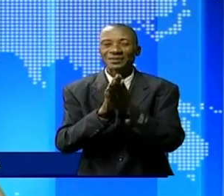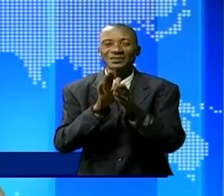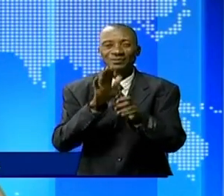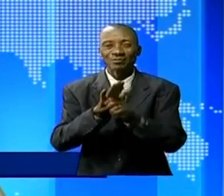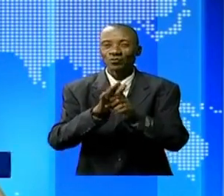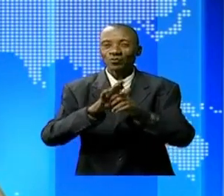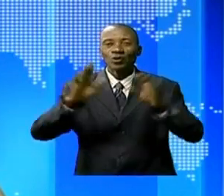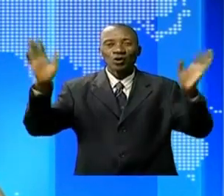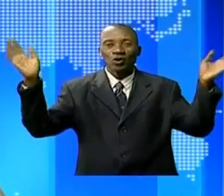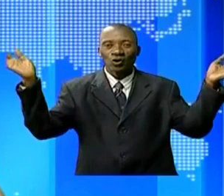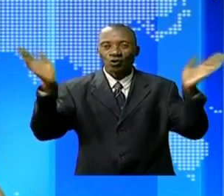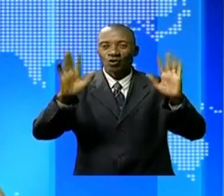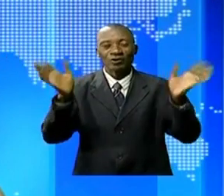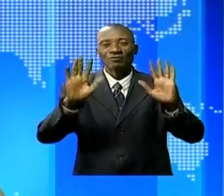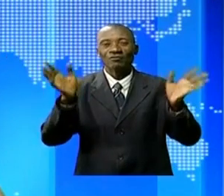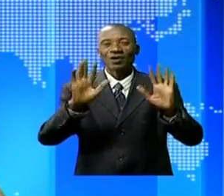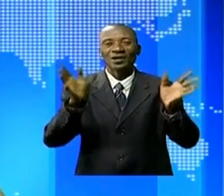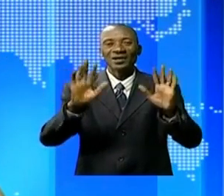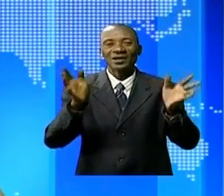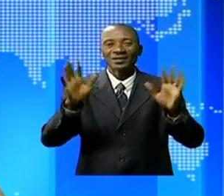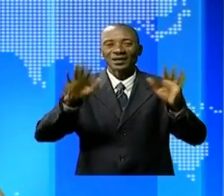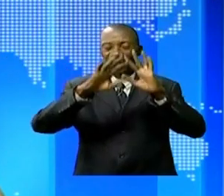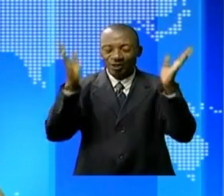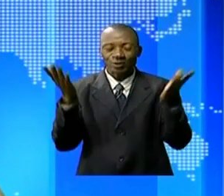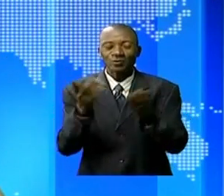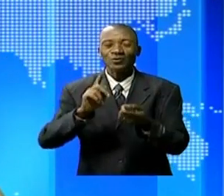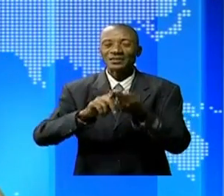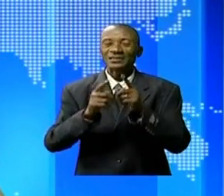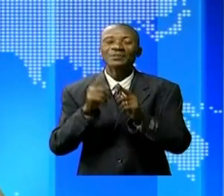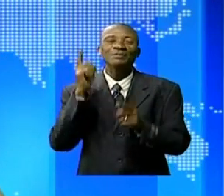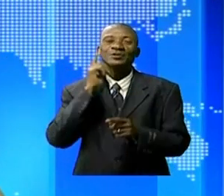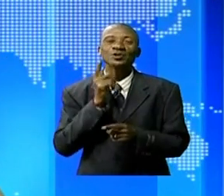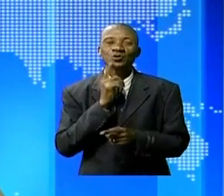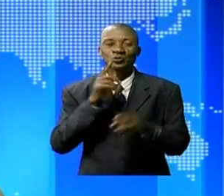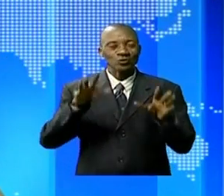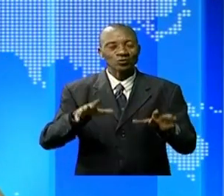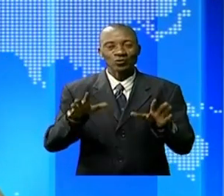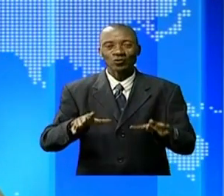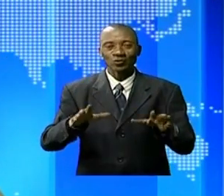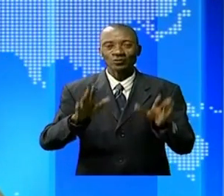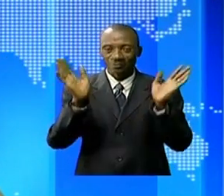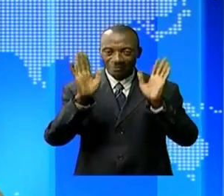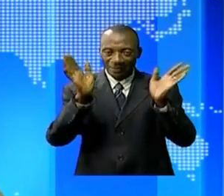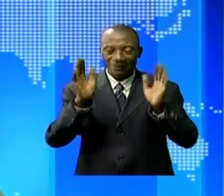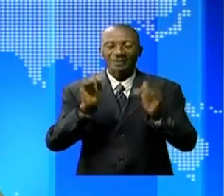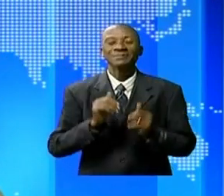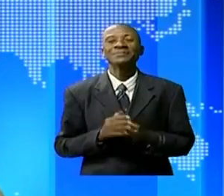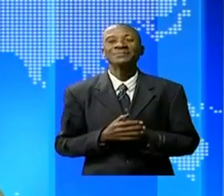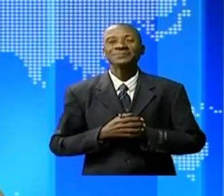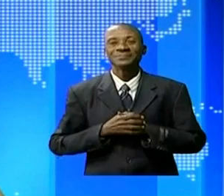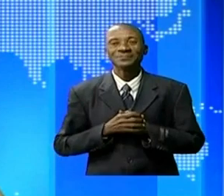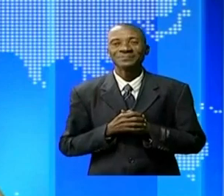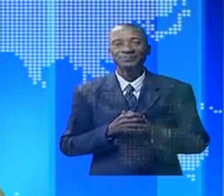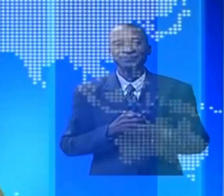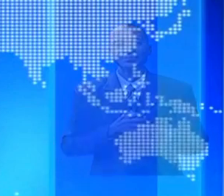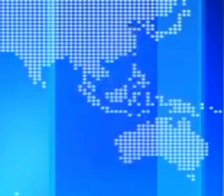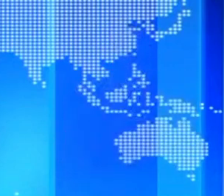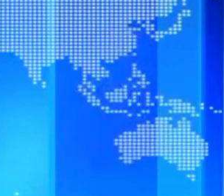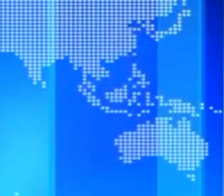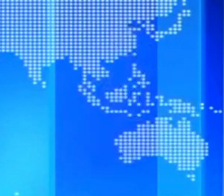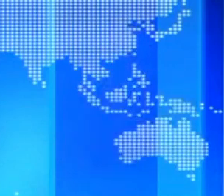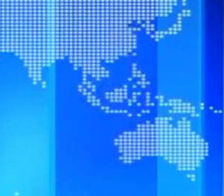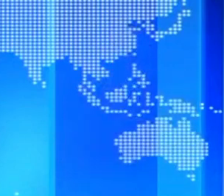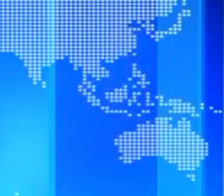suivis et à 20 heures retrouvez françoise oui là pour la suite de l'actualité d'ici là pour te vous bien au revoir